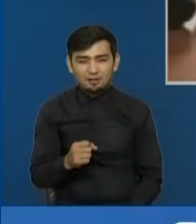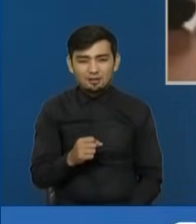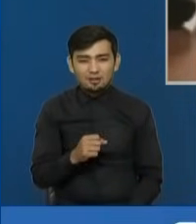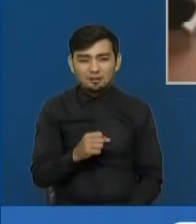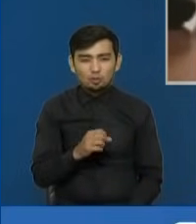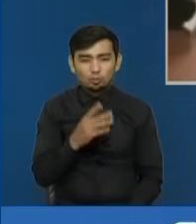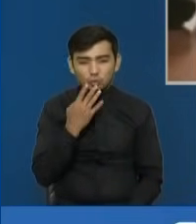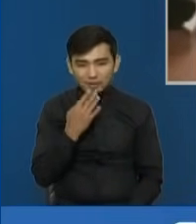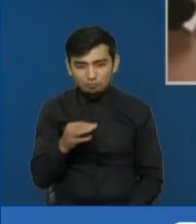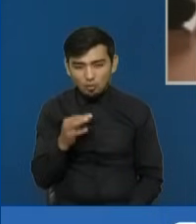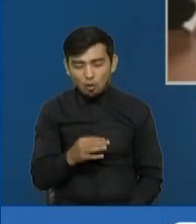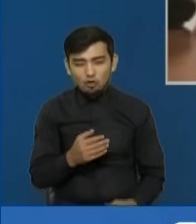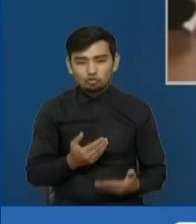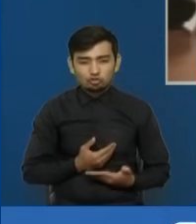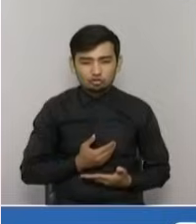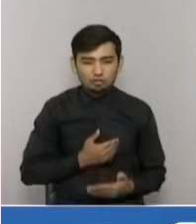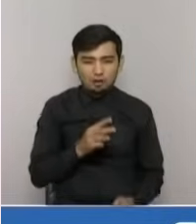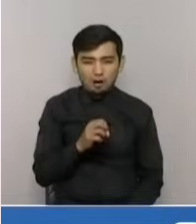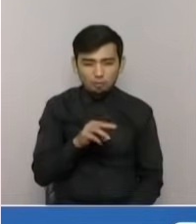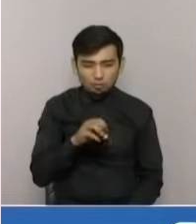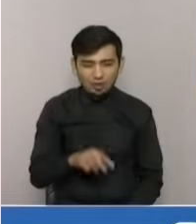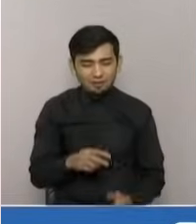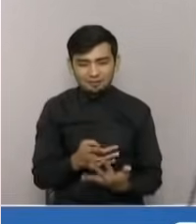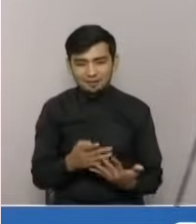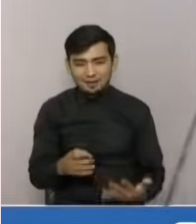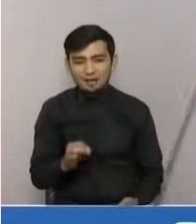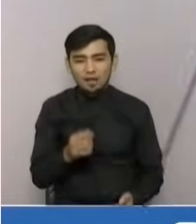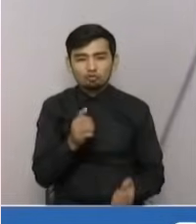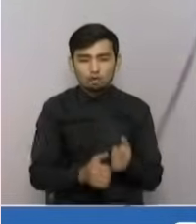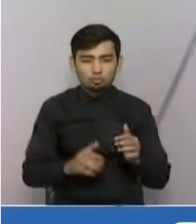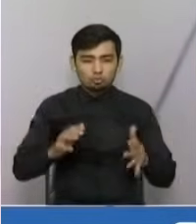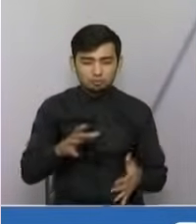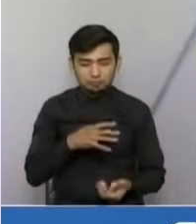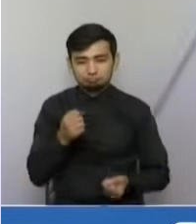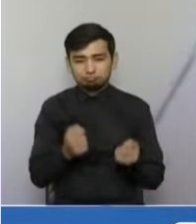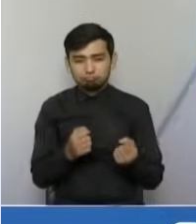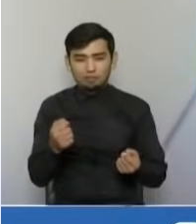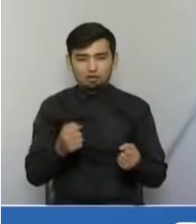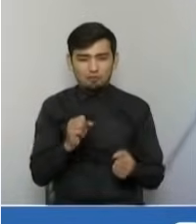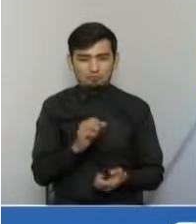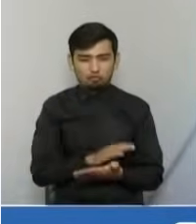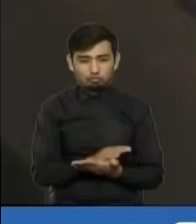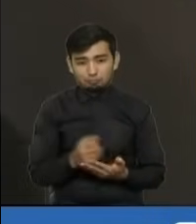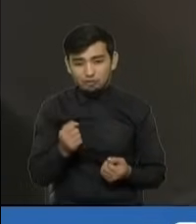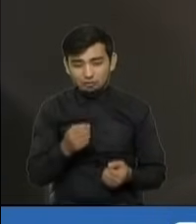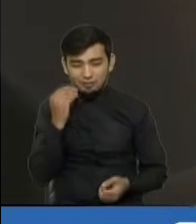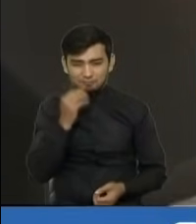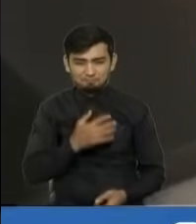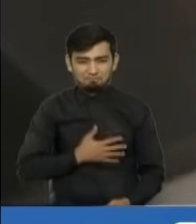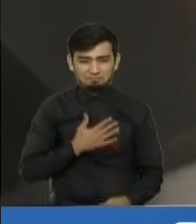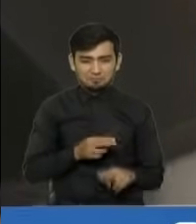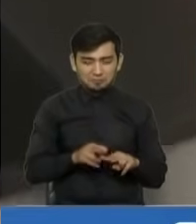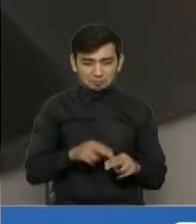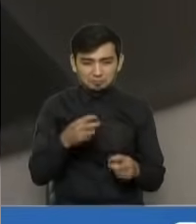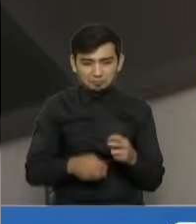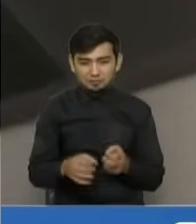туризма жилищно-коммунального хозяйства так участились случаи когда в автосалонах продают авто ненадлежащего качества которые